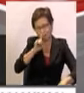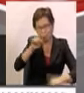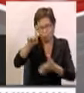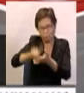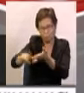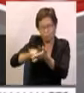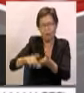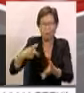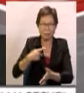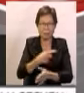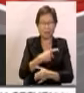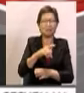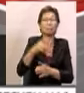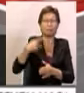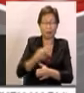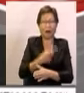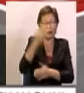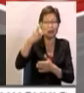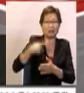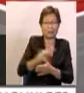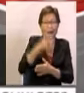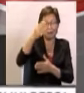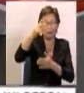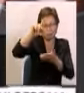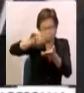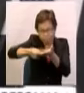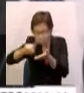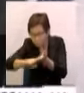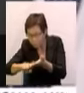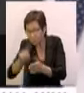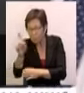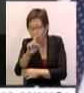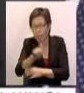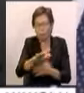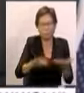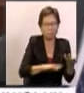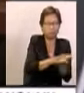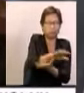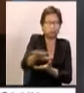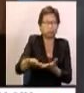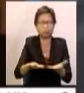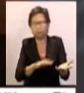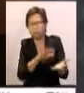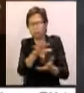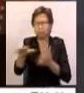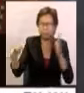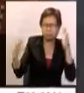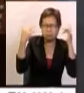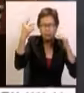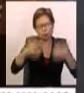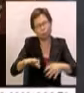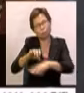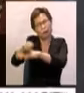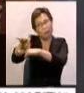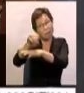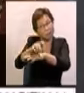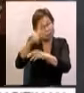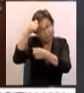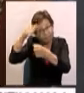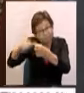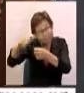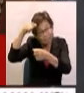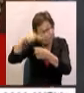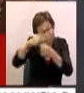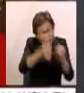Kita akan membuat pemantauan rapi dan kita harap tidak akan berlaku kekecohan. Dan kita pun dah remind